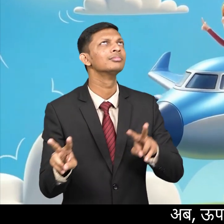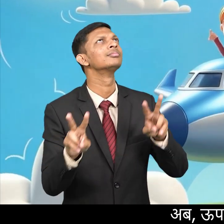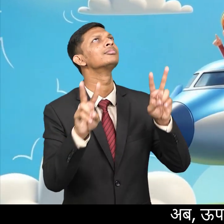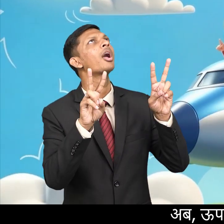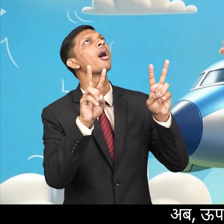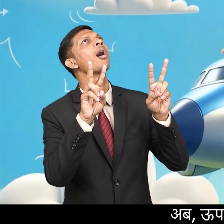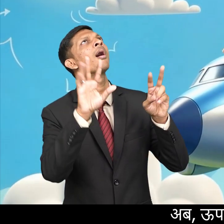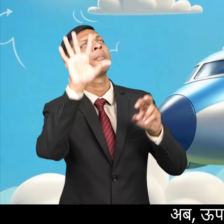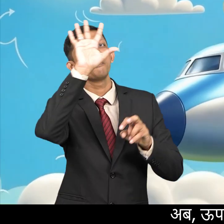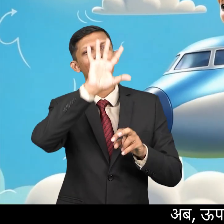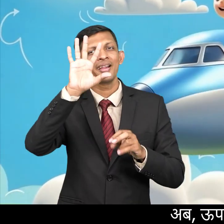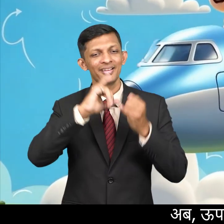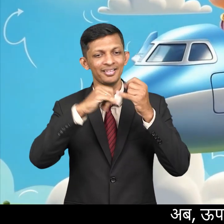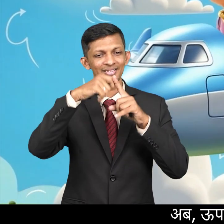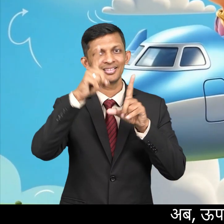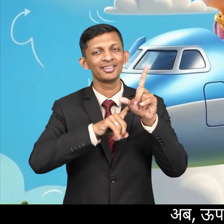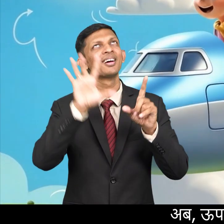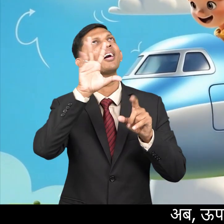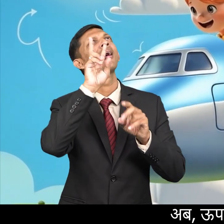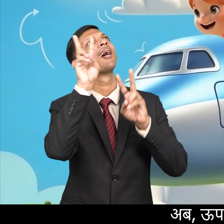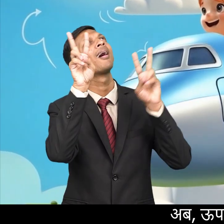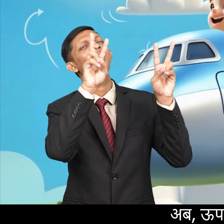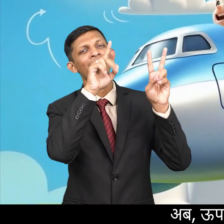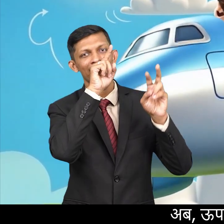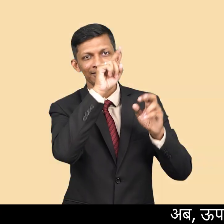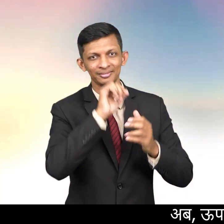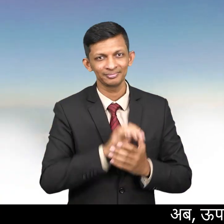अब ऊपर देखो, हम आकाश में उड़ रहे हैं।